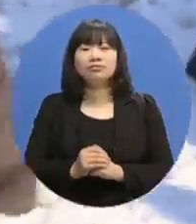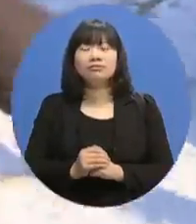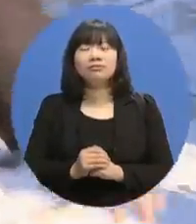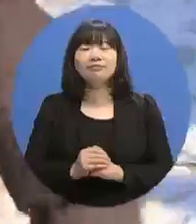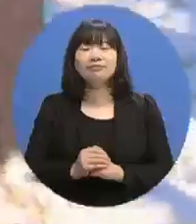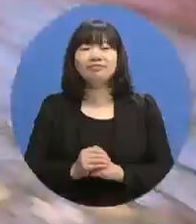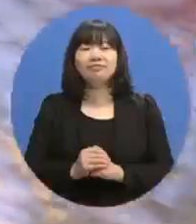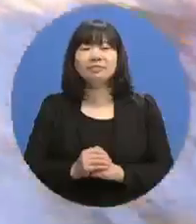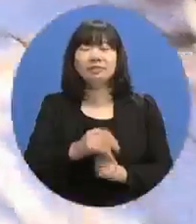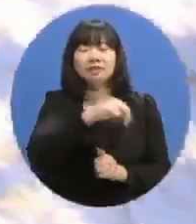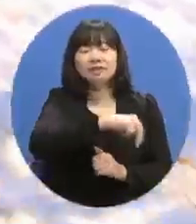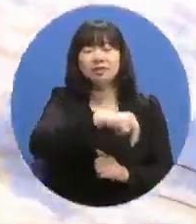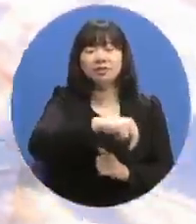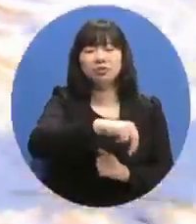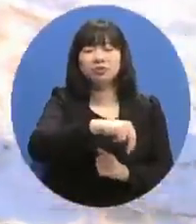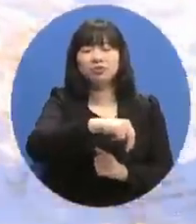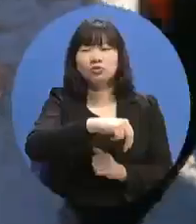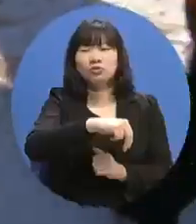이리 뛰고